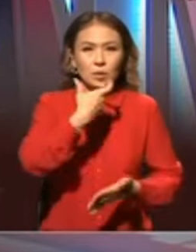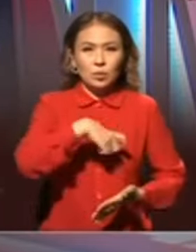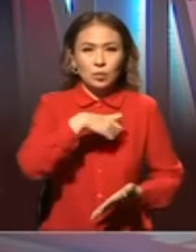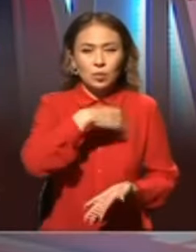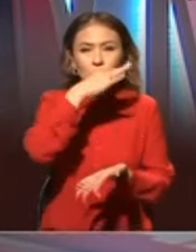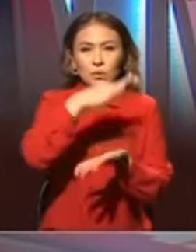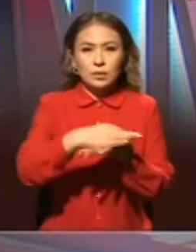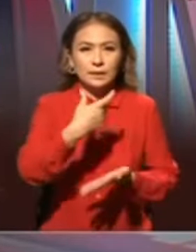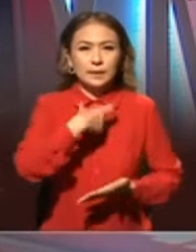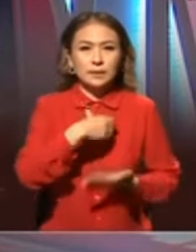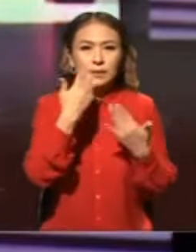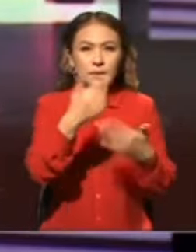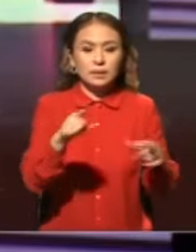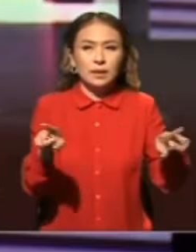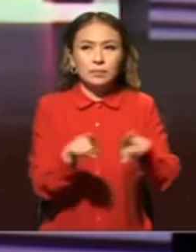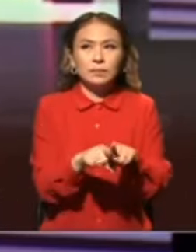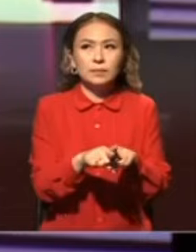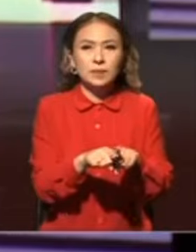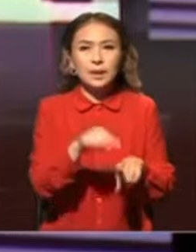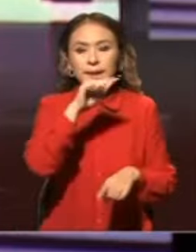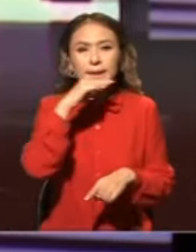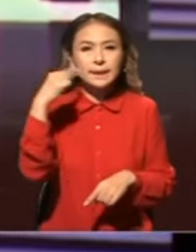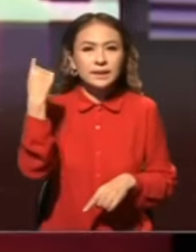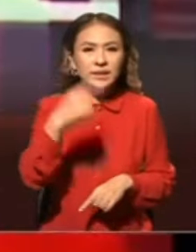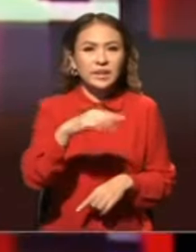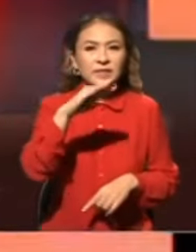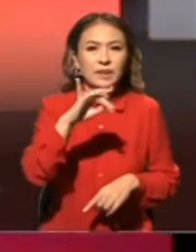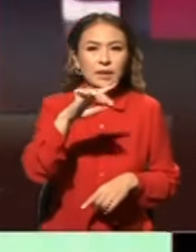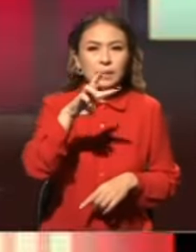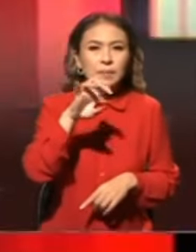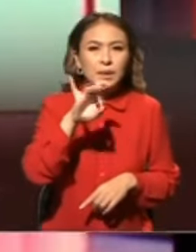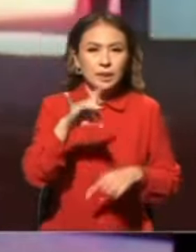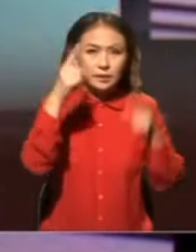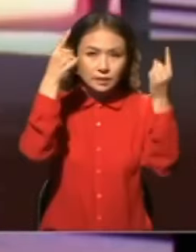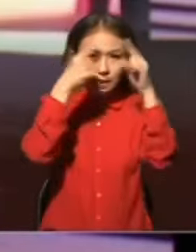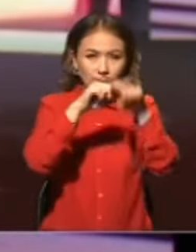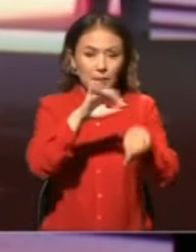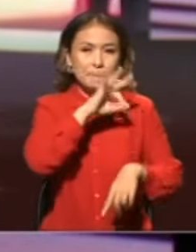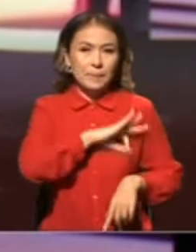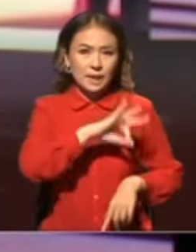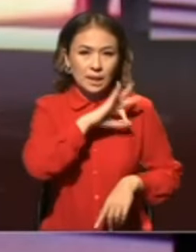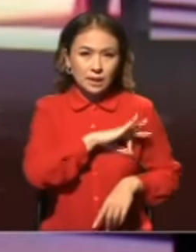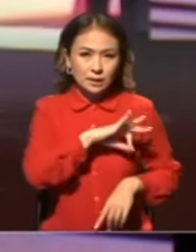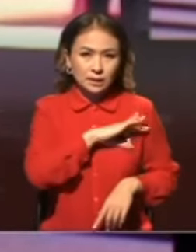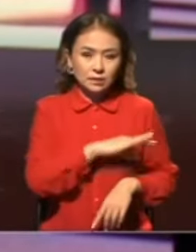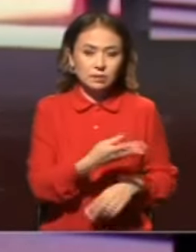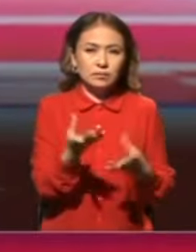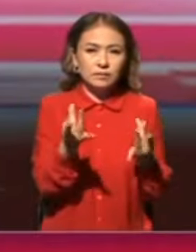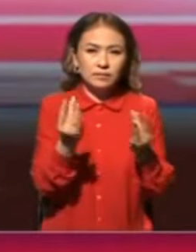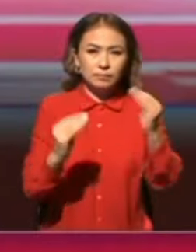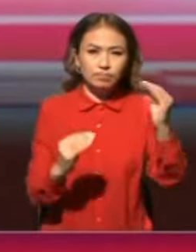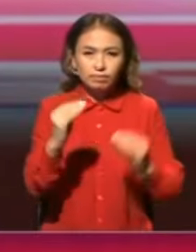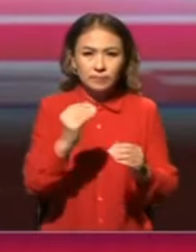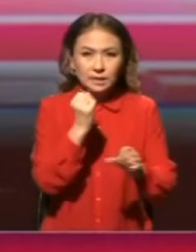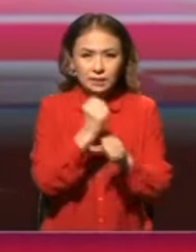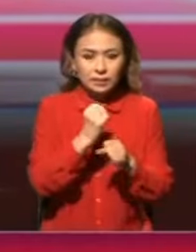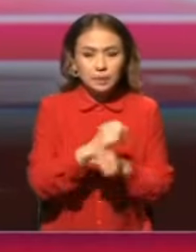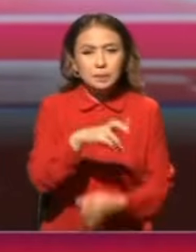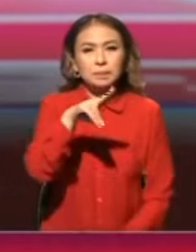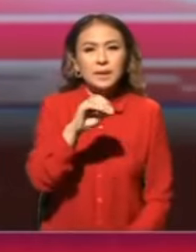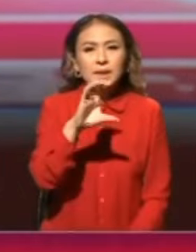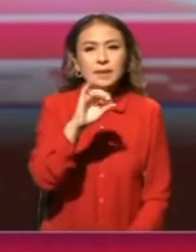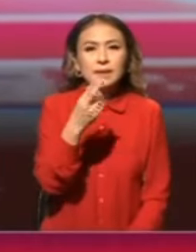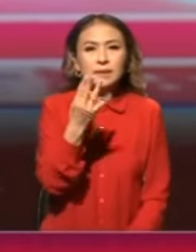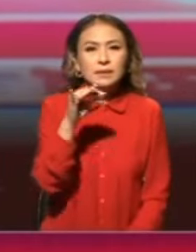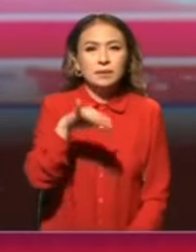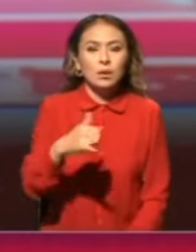берді. Жаңағы сіз айтқандай, Ресейдің фермері техниканы пайдаланады, тыңайтқышты пайдаланады, пестицидті пайдаланады.